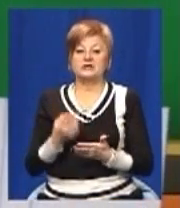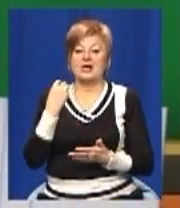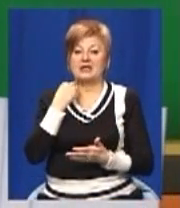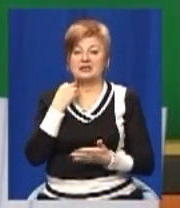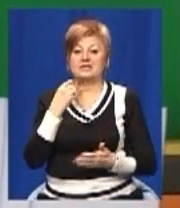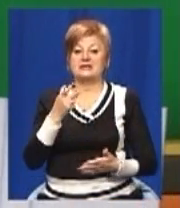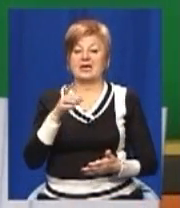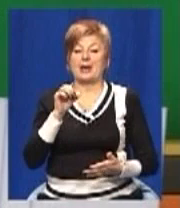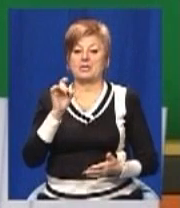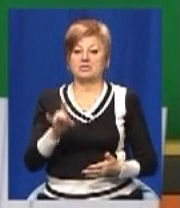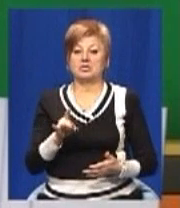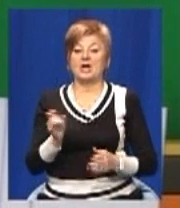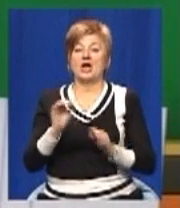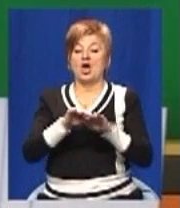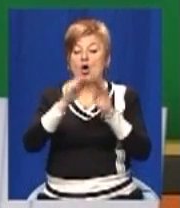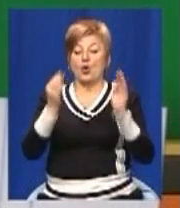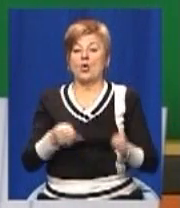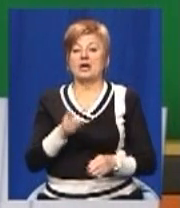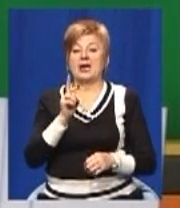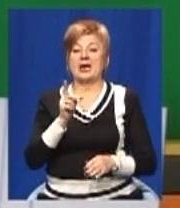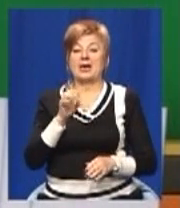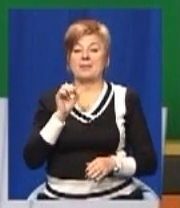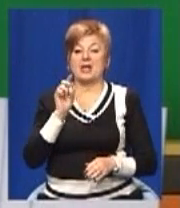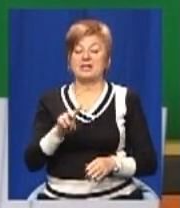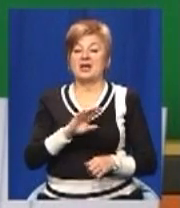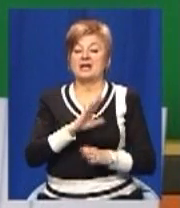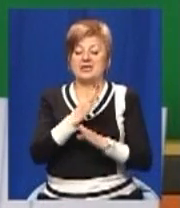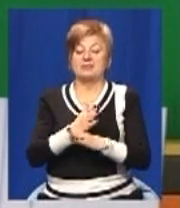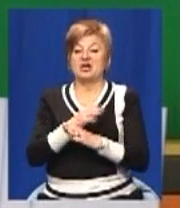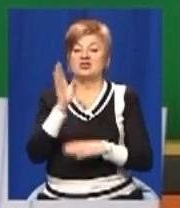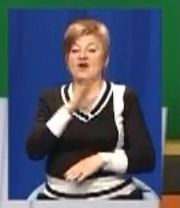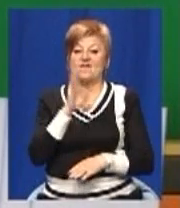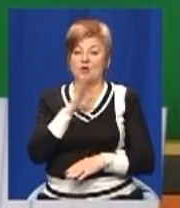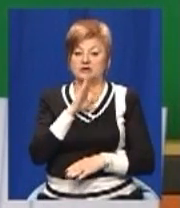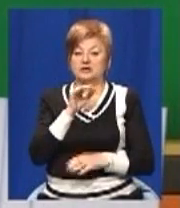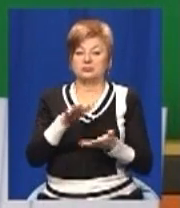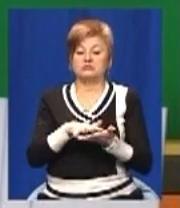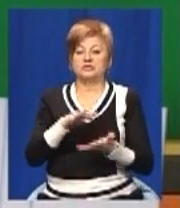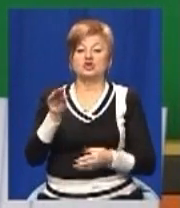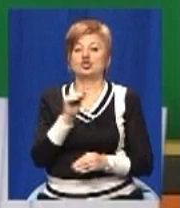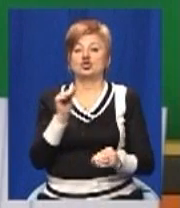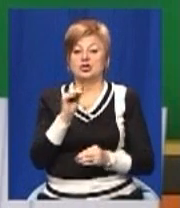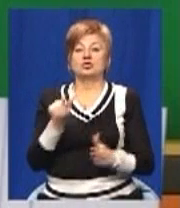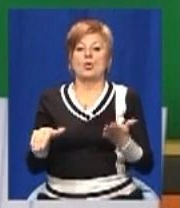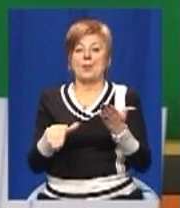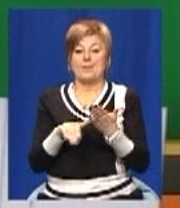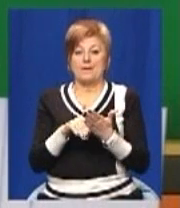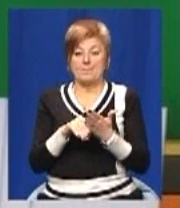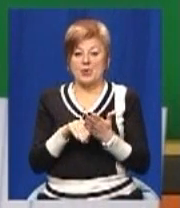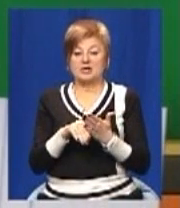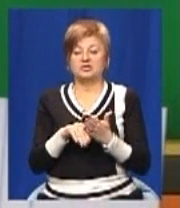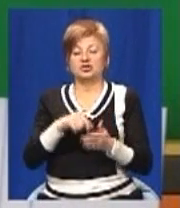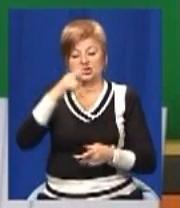буде camel. Горб у camel не зберігає воду. У ньому накопичується жир, що допомагає знизити